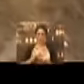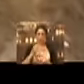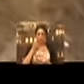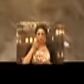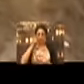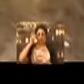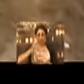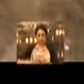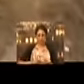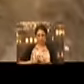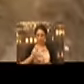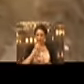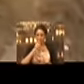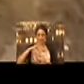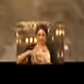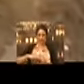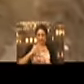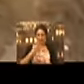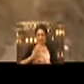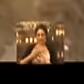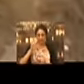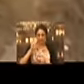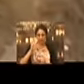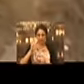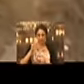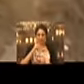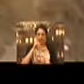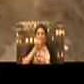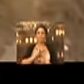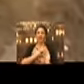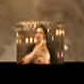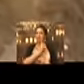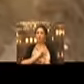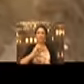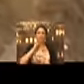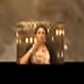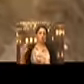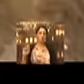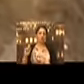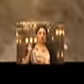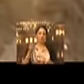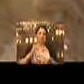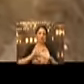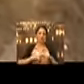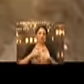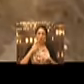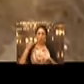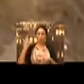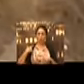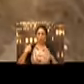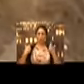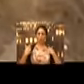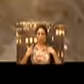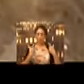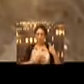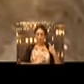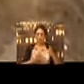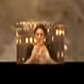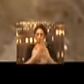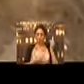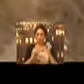وصلنا لفقرة الحالات الإنسانية. معانا النهاردة طفلة مريم حسين عندها 5 سنين من بني سويف، مولودة بوحمة عملاقة في كل جسمها